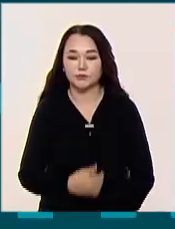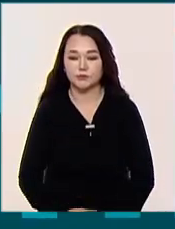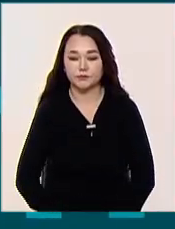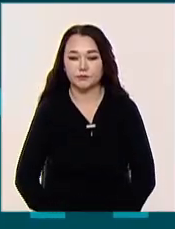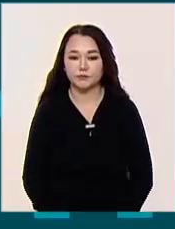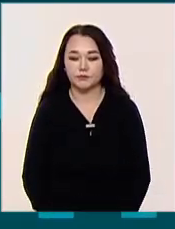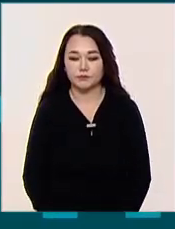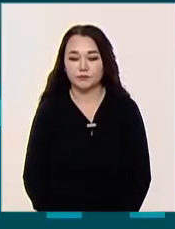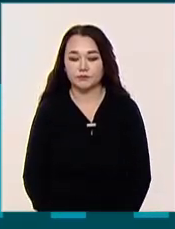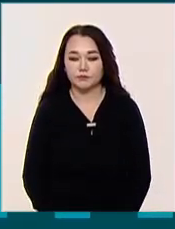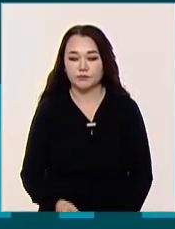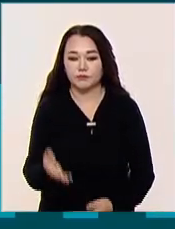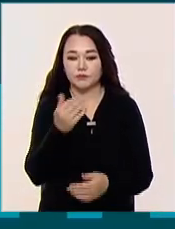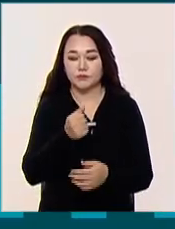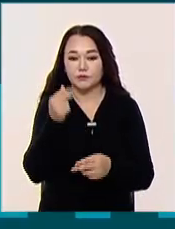алсақ. Давай, братан.